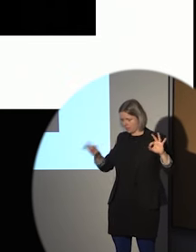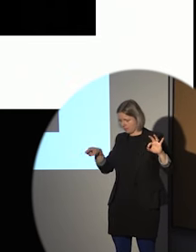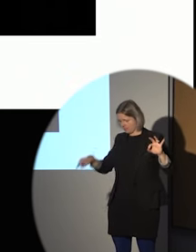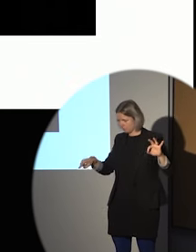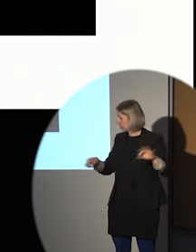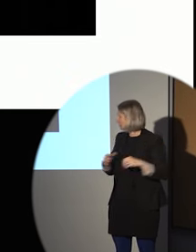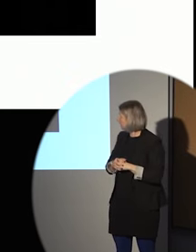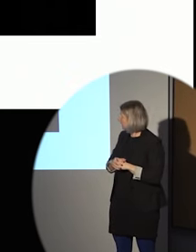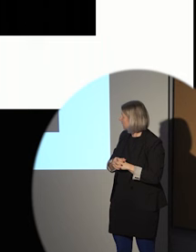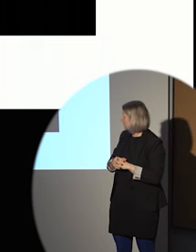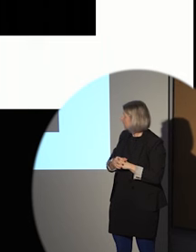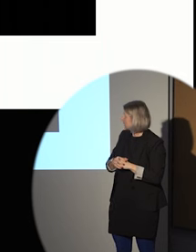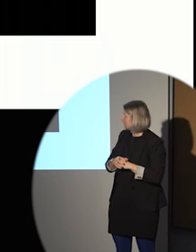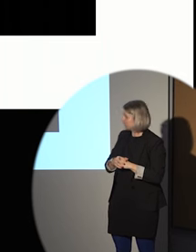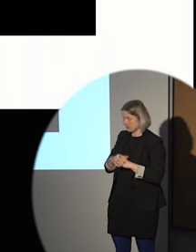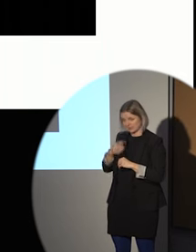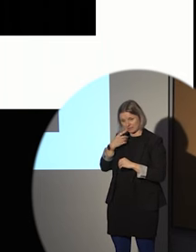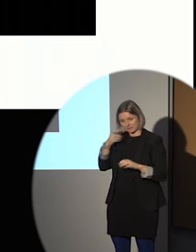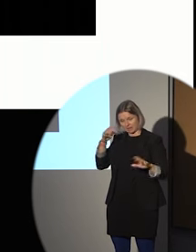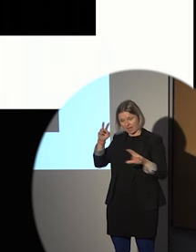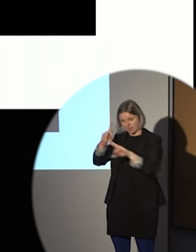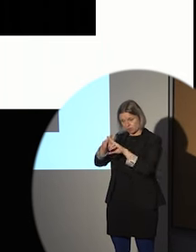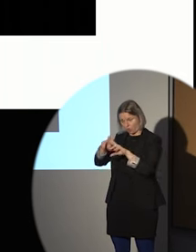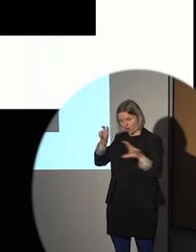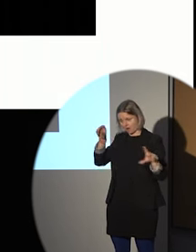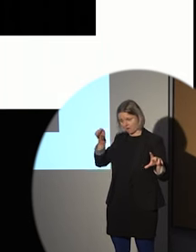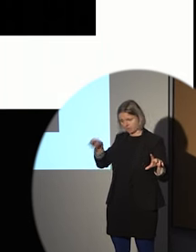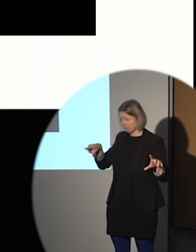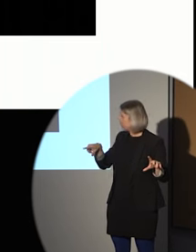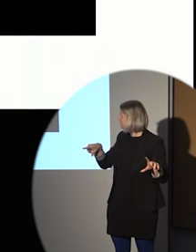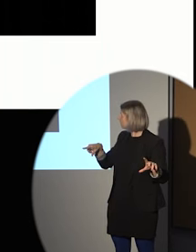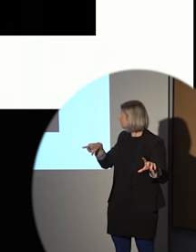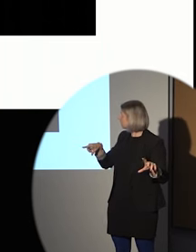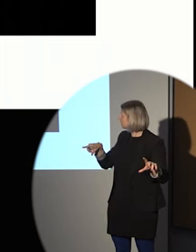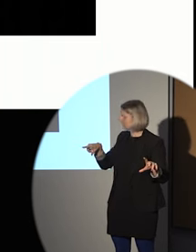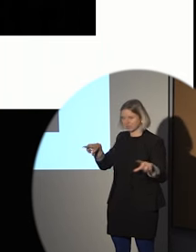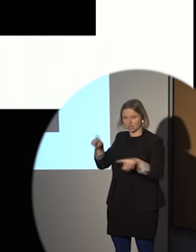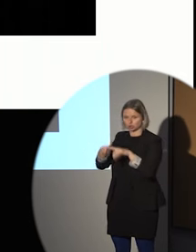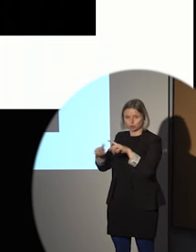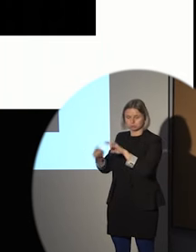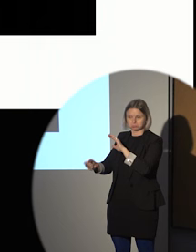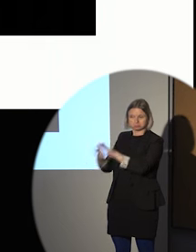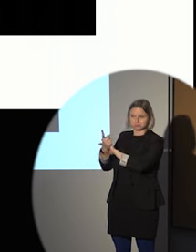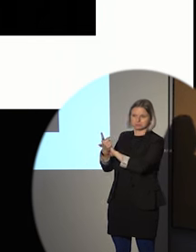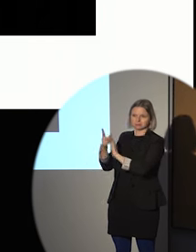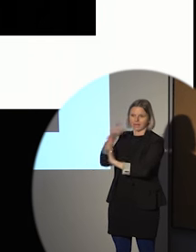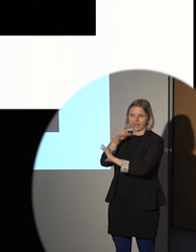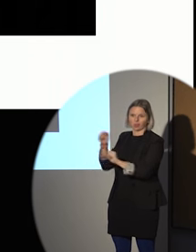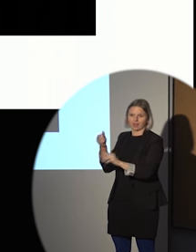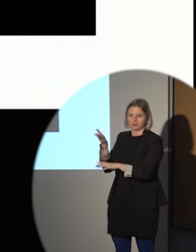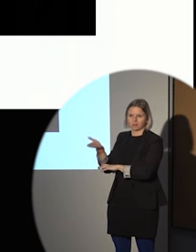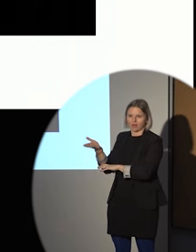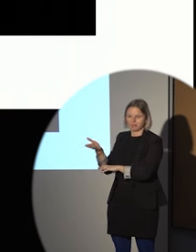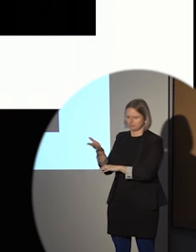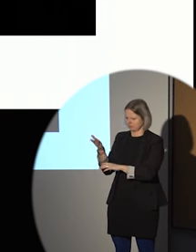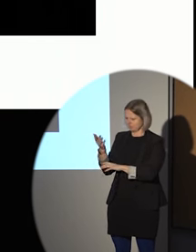Et en fait, cette étoile, elle a quelque chose d'extraordinaire. Il y a 5 ans,